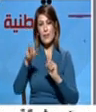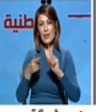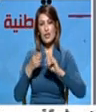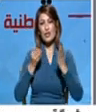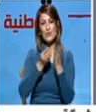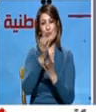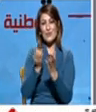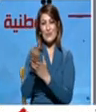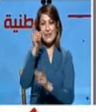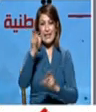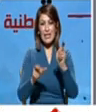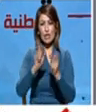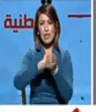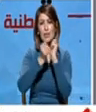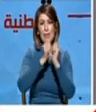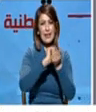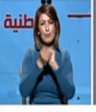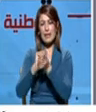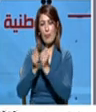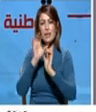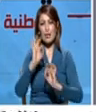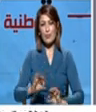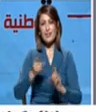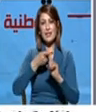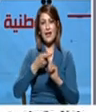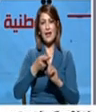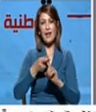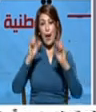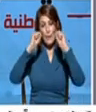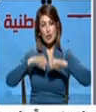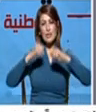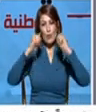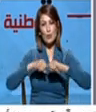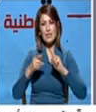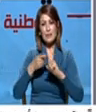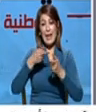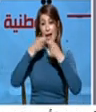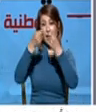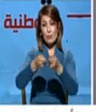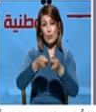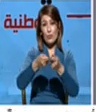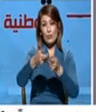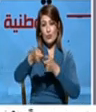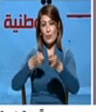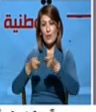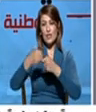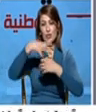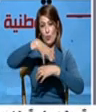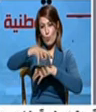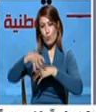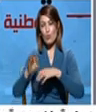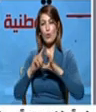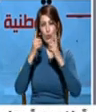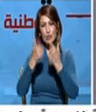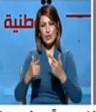ترانسفير الحد اخر ما فيه حول اموال الحد اخر اذن نجم يخلص مشترياته عبر اه ال اه اه الرمز هذا